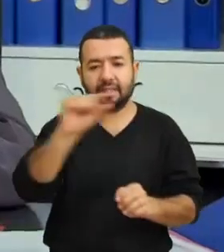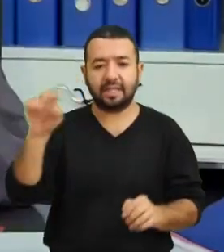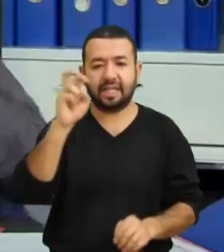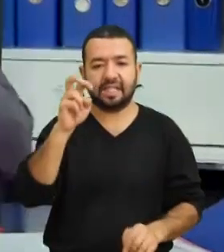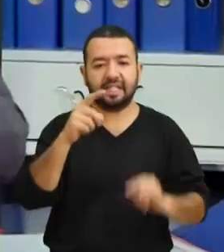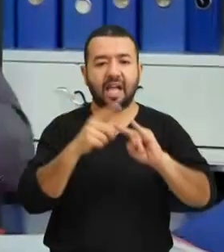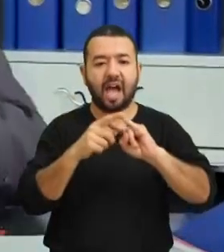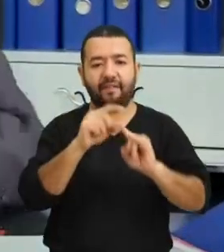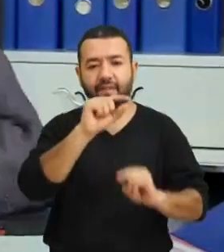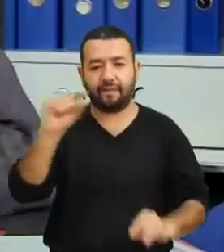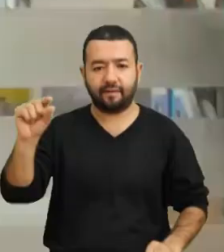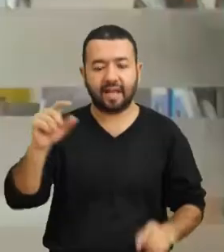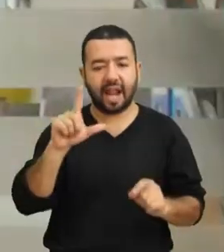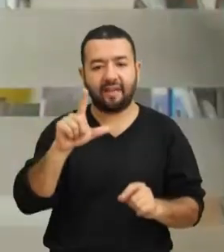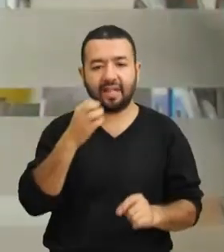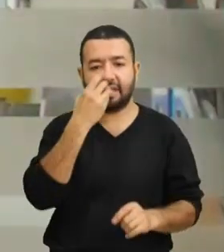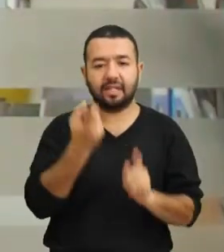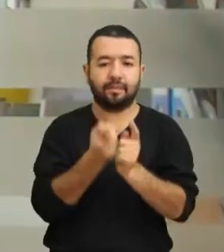Lavanta çiçeğinin bir başka türü.